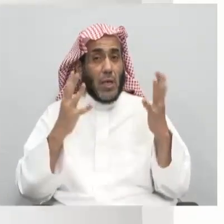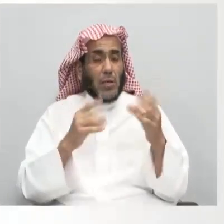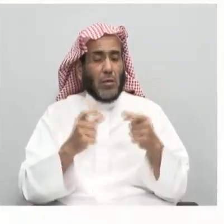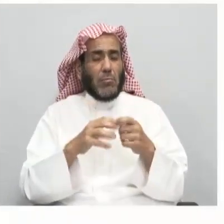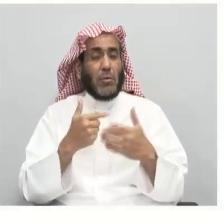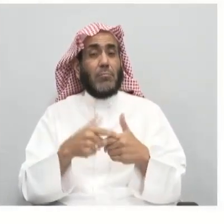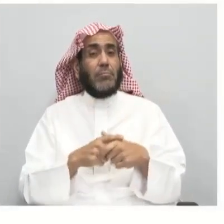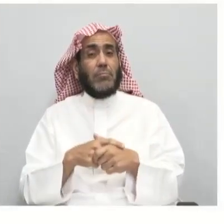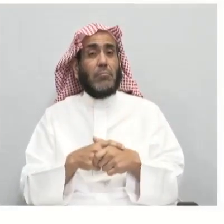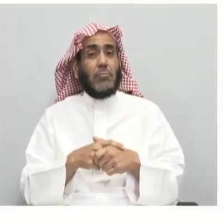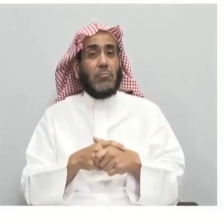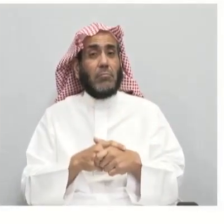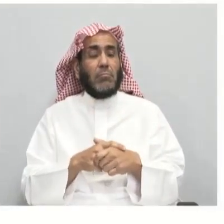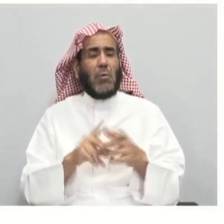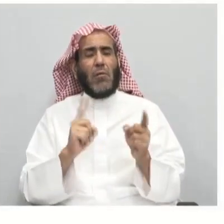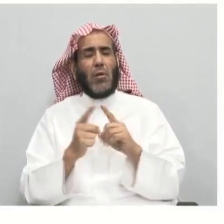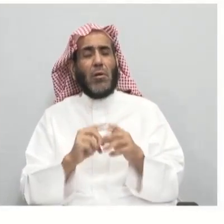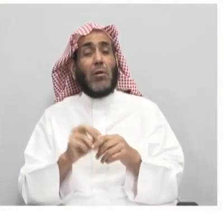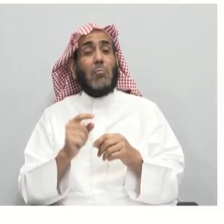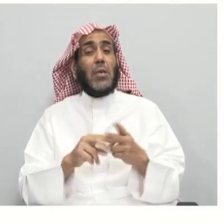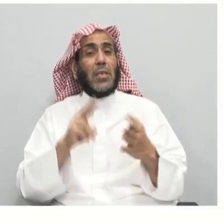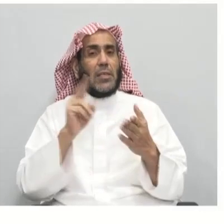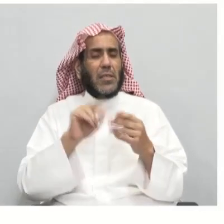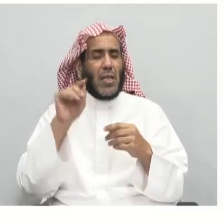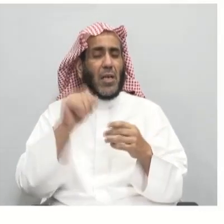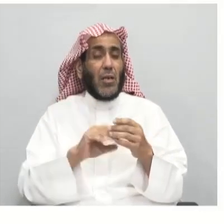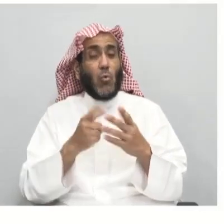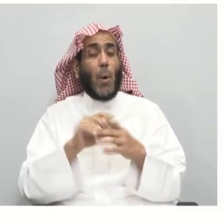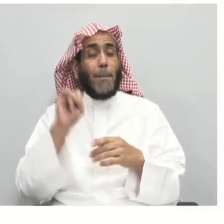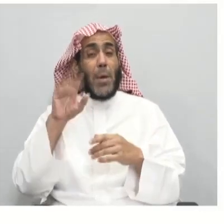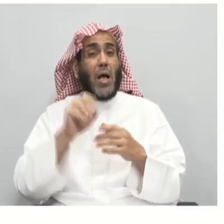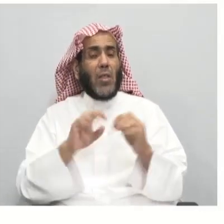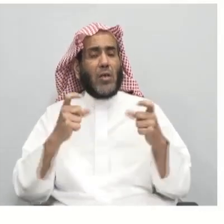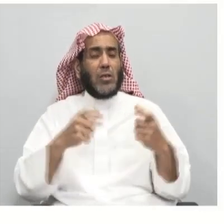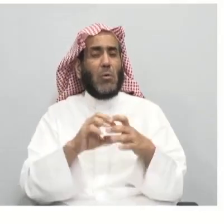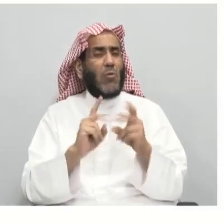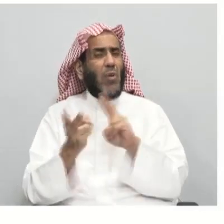نبدا ما الفرق بين التقرير ومحضر الاجتماع